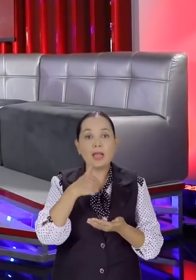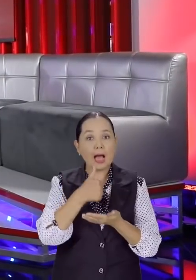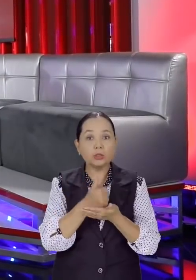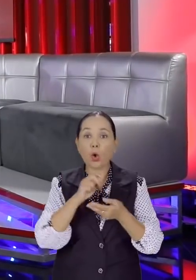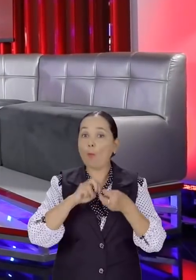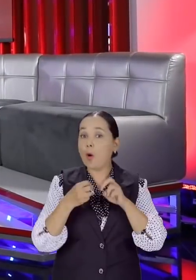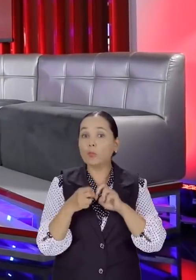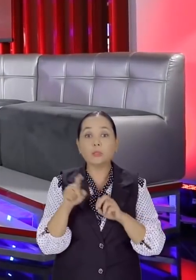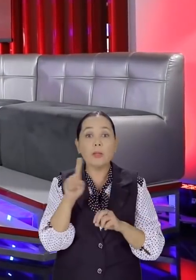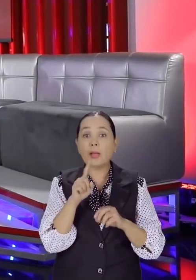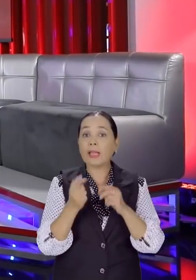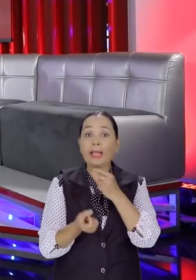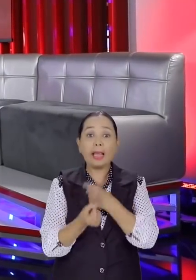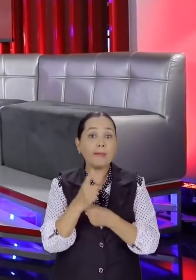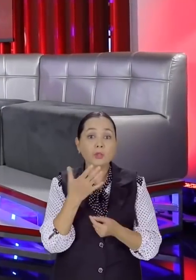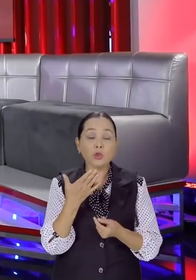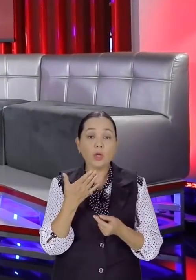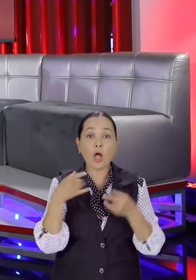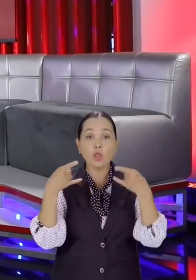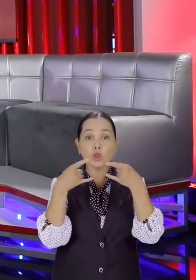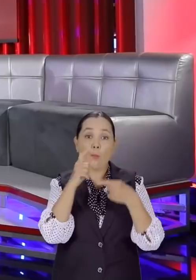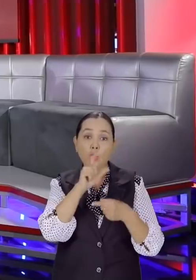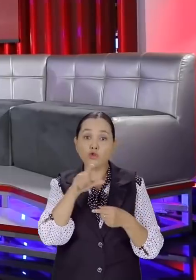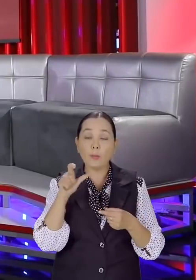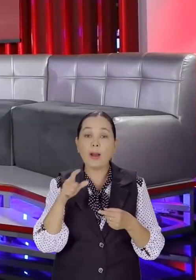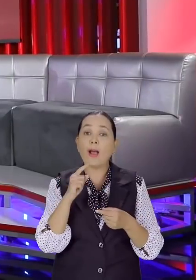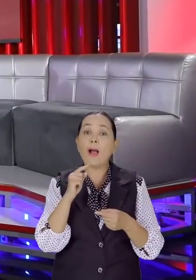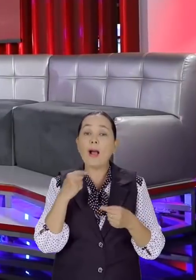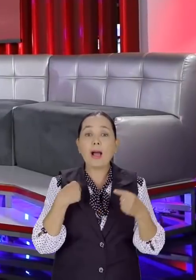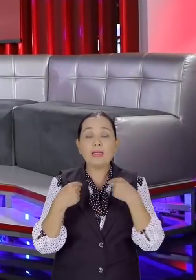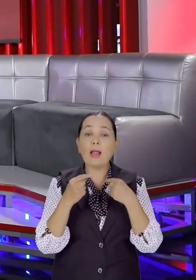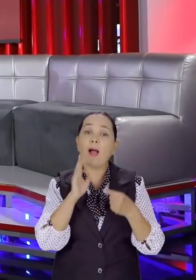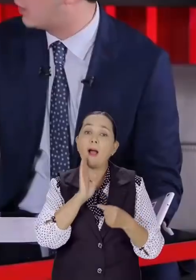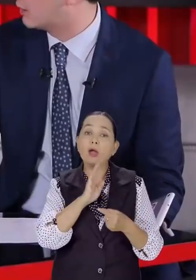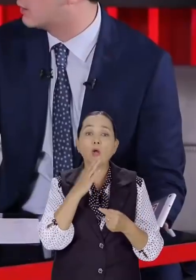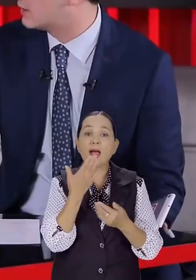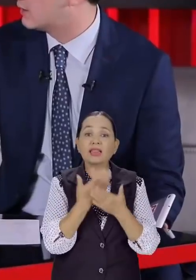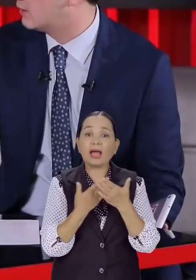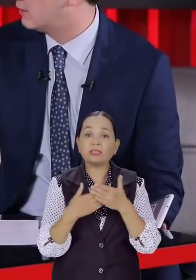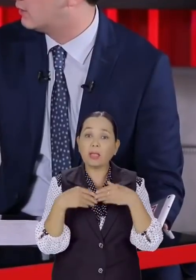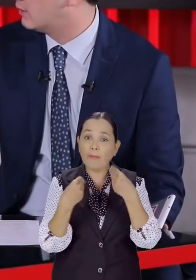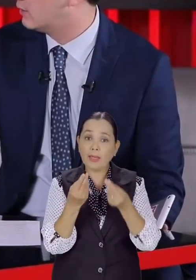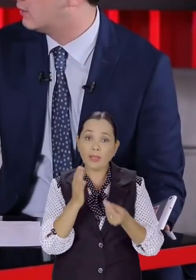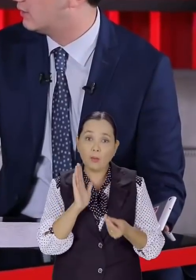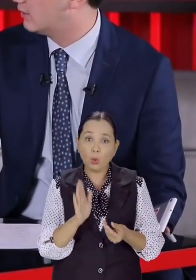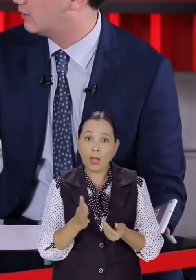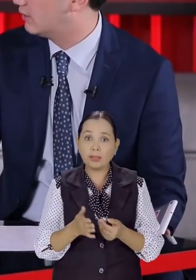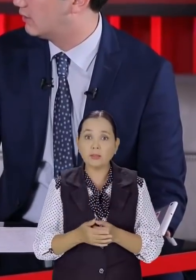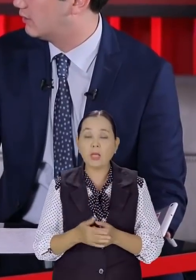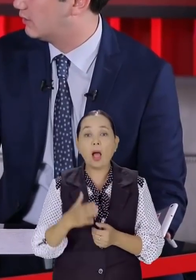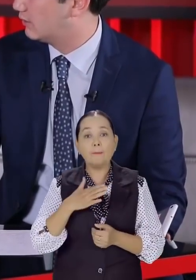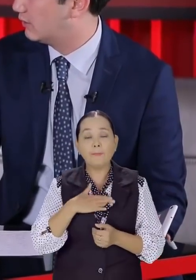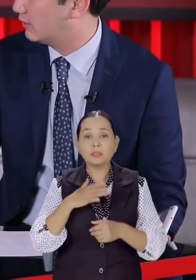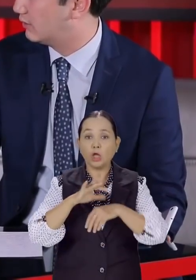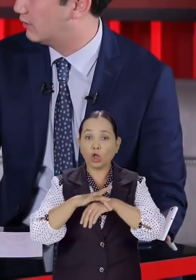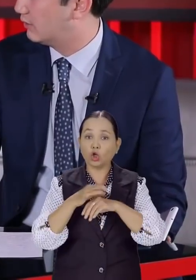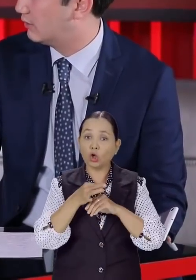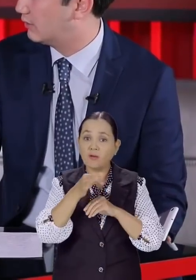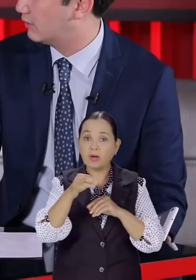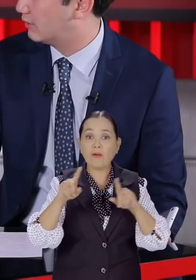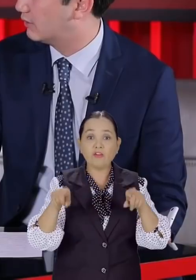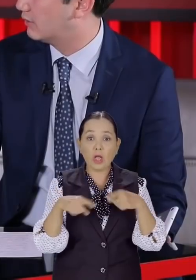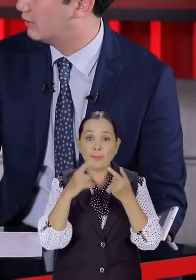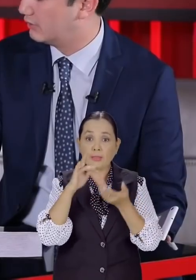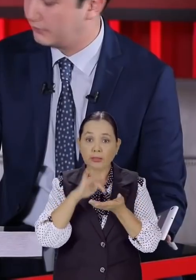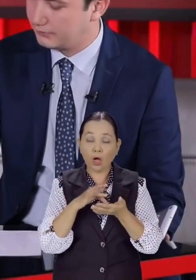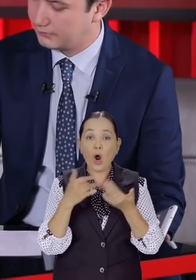asosiy muammosi nimadan kelib chiqyapti? Tomoshabinlarga, mana shu qiynalayotgan ayollarga qanday tavsiya bergan bo'lardingiz? Bizda Toshkent viloyat